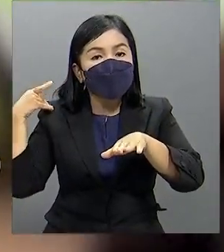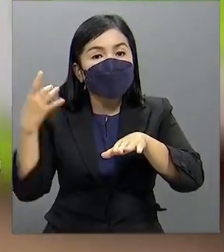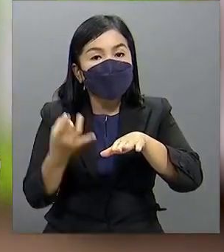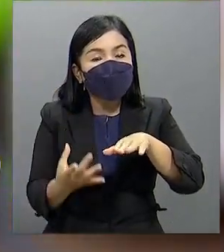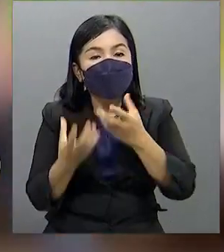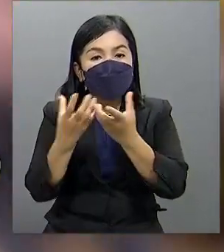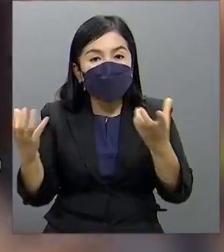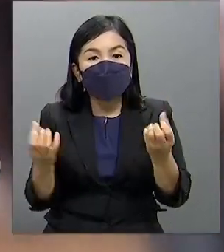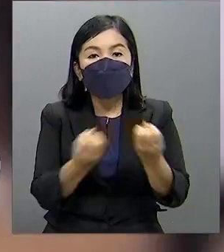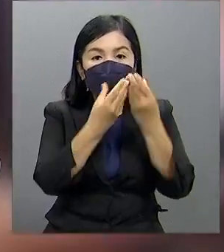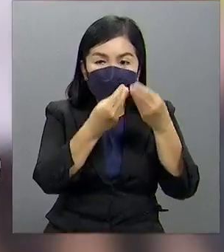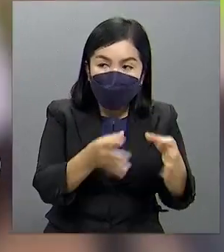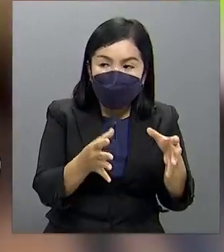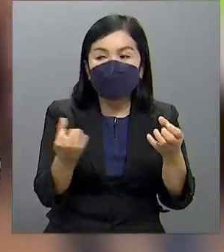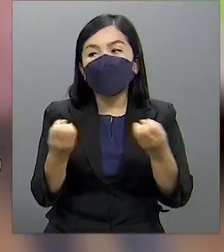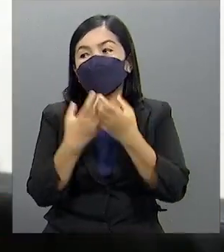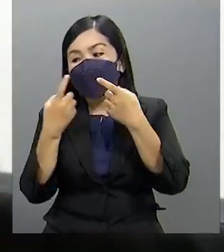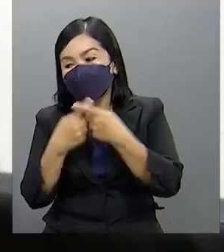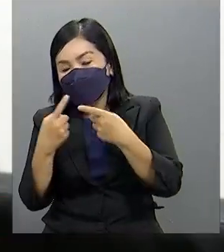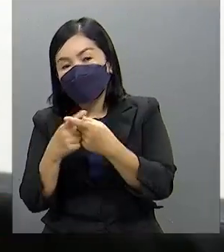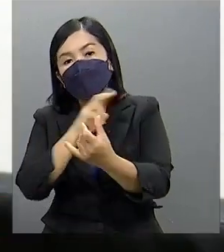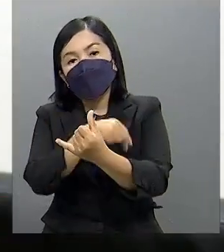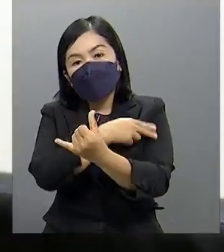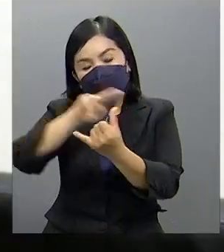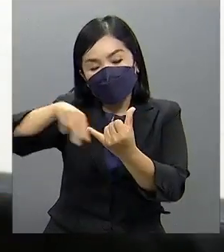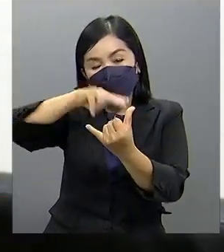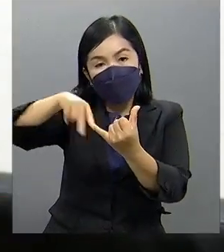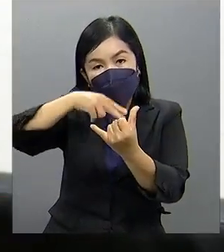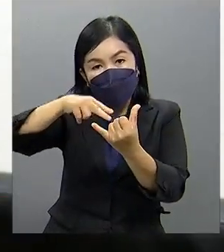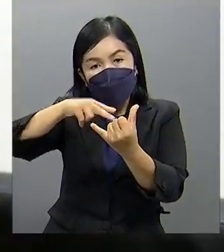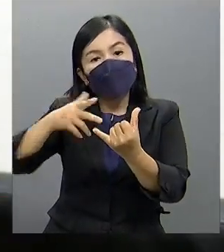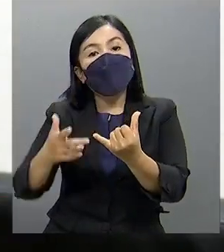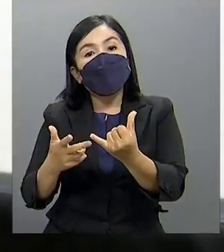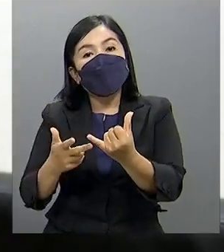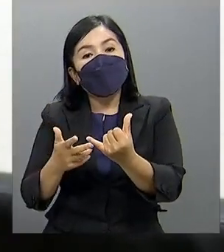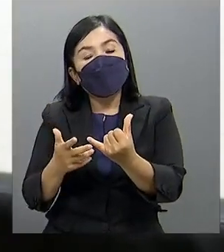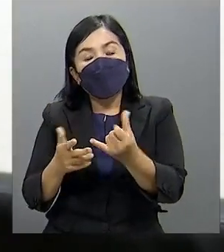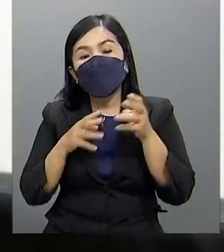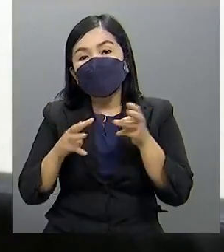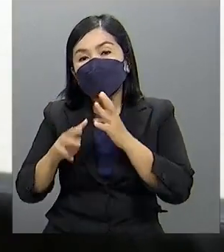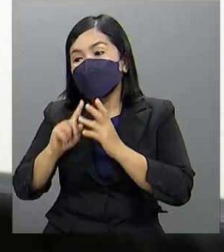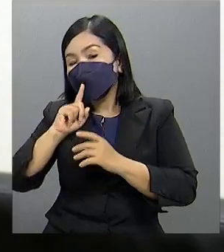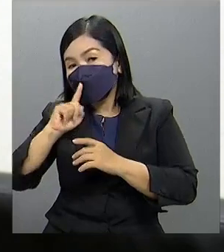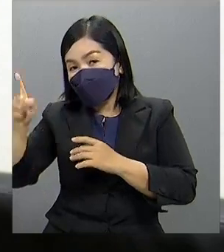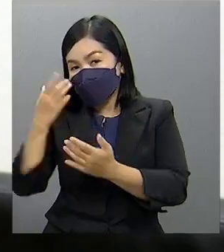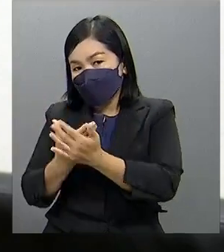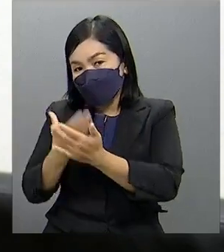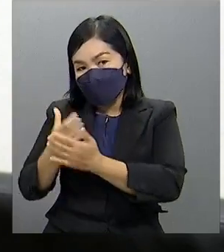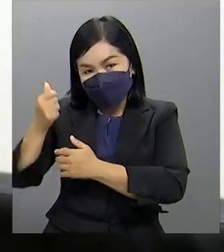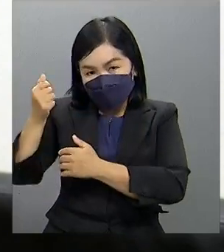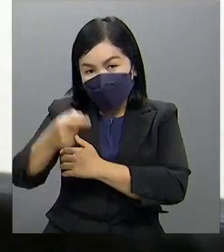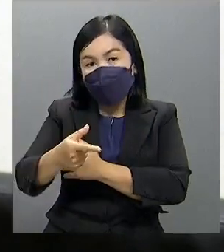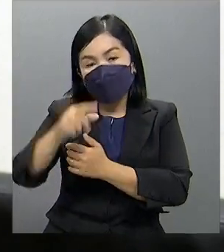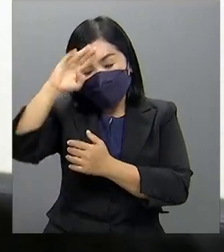นะครับได้รับบาดเจ็บต้องไปเข้ารักษาตัวที่โรงพยาบาลอันนี้เราสามารถเรียกร้องทางแพ่ง นะครับหมายถึงว่าเรียกให้เขาเนี่ยนะครับจ่ายค่าสินใหม่ชดเช